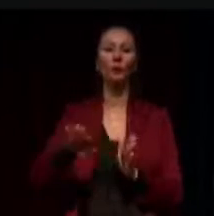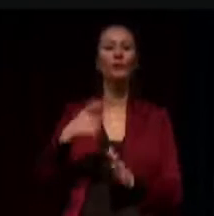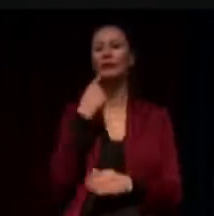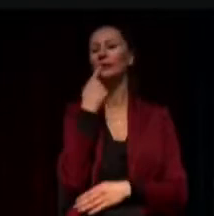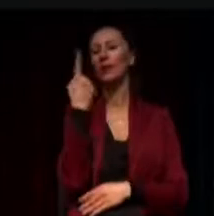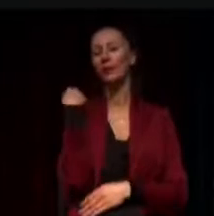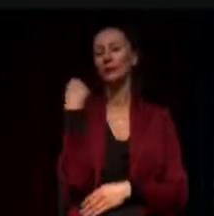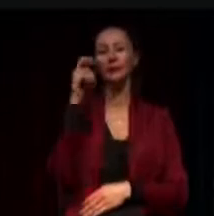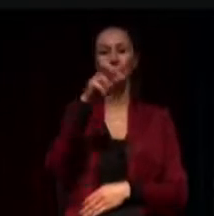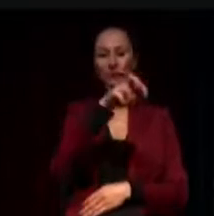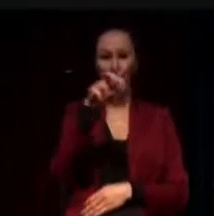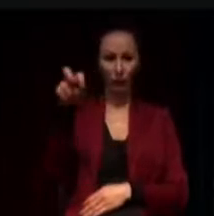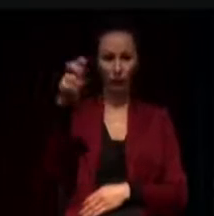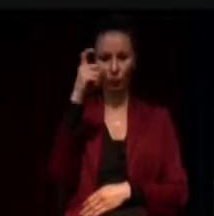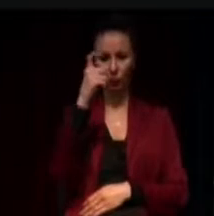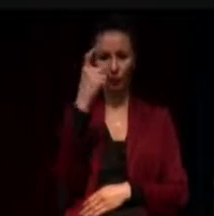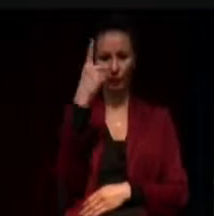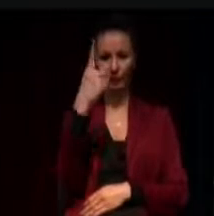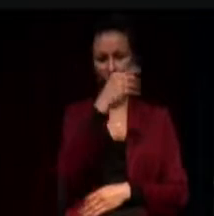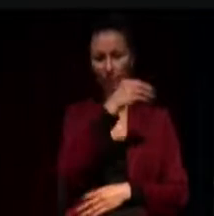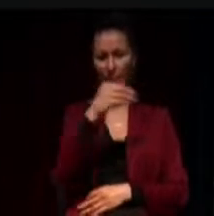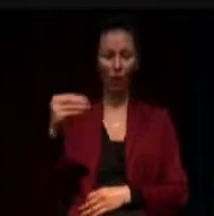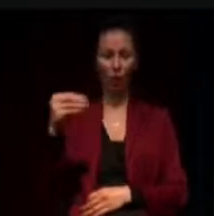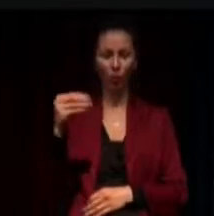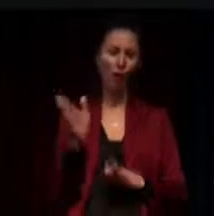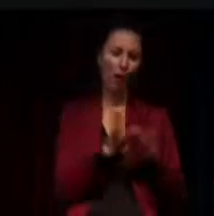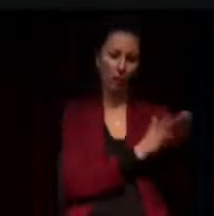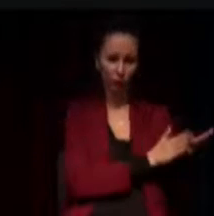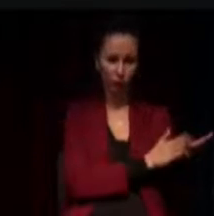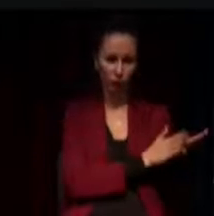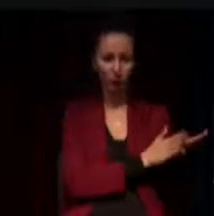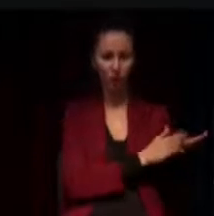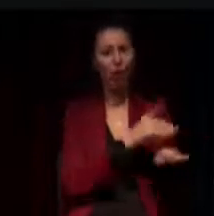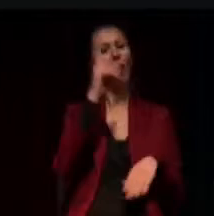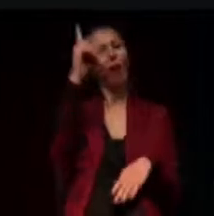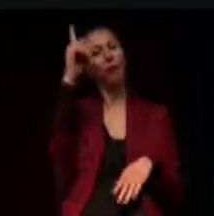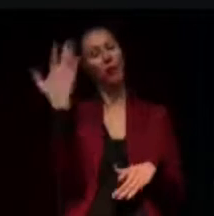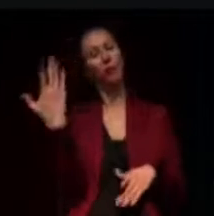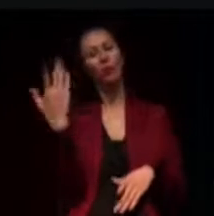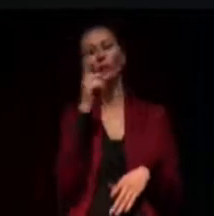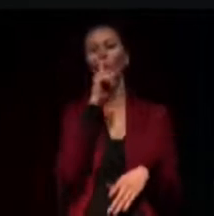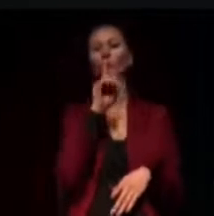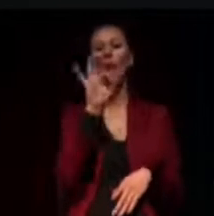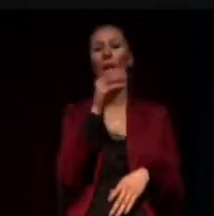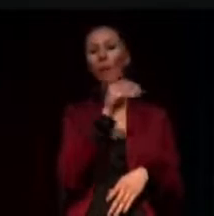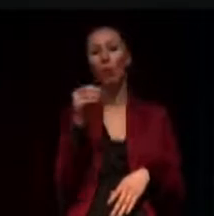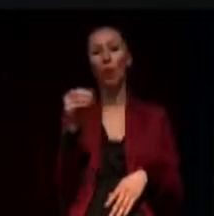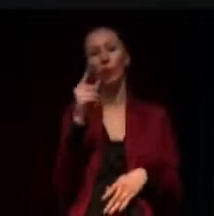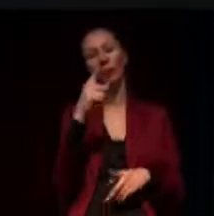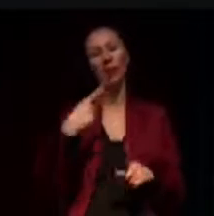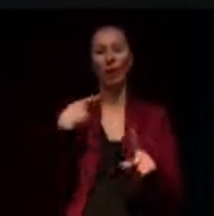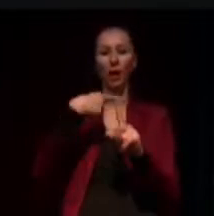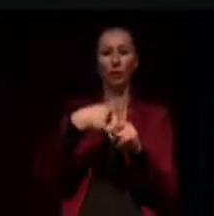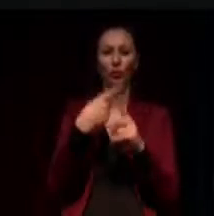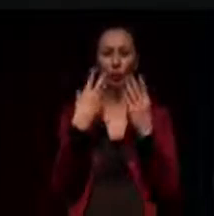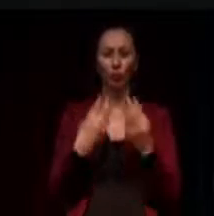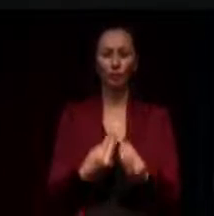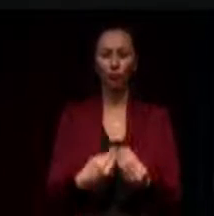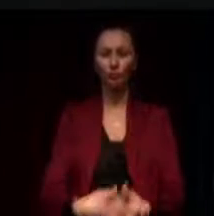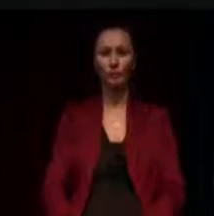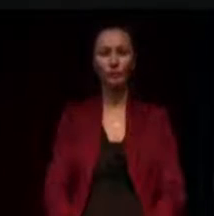yıl 891 milyon ayırmıştı. Allah'tan bir 150 milyon kadar bir artış söz